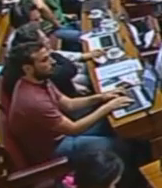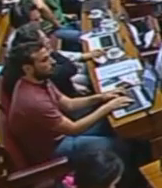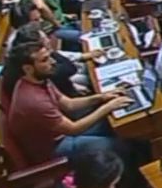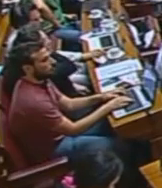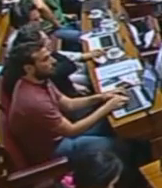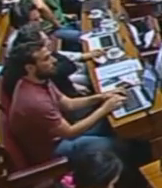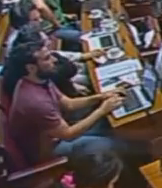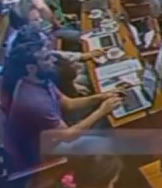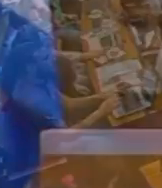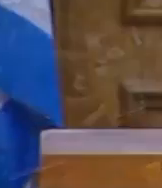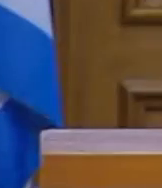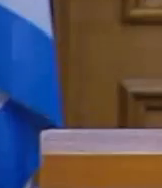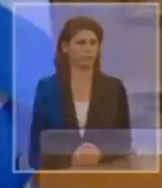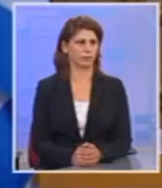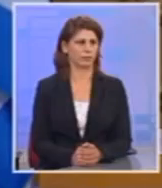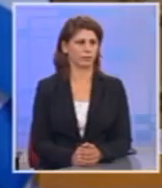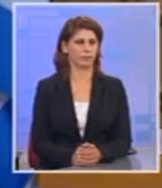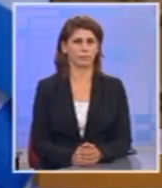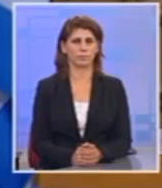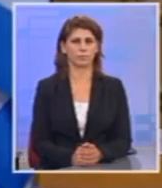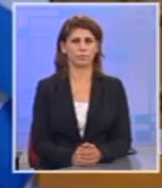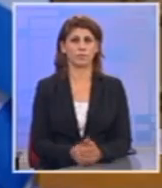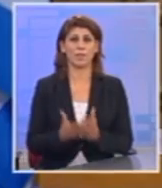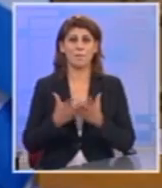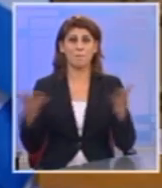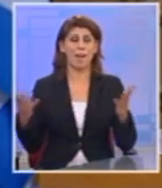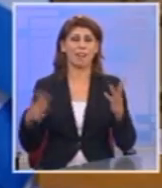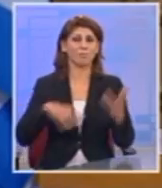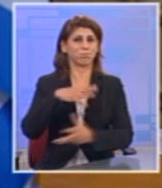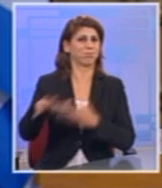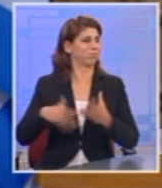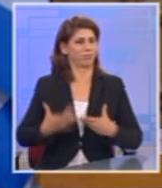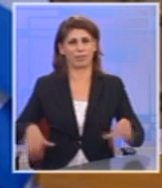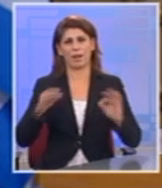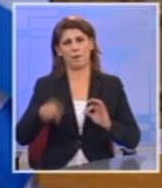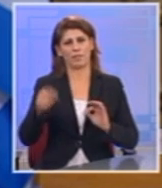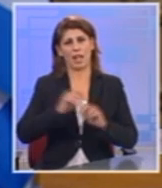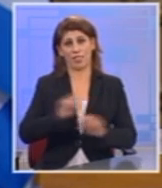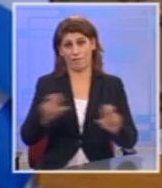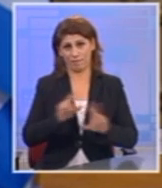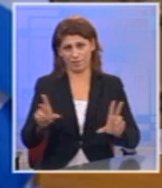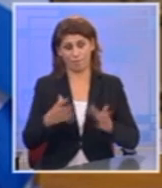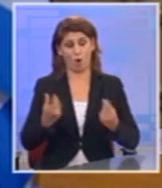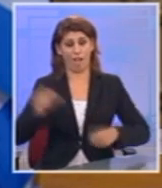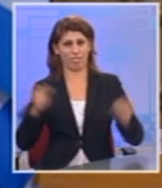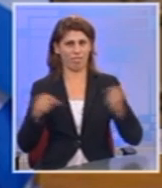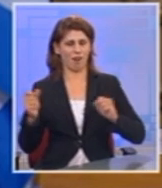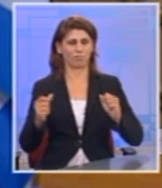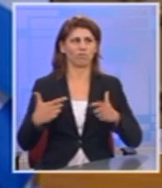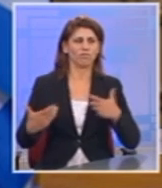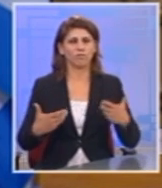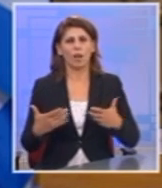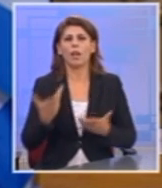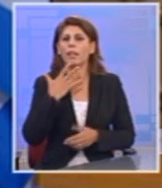μεγάλη θύελλα ξέσπασε από αυτά τα spot να ξέρετε ε μεγάλες αντιδράσεις